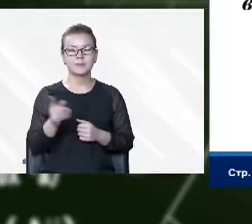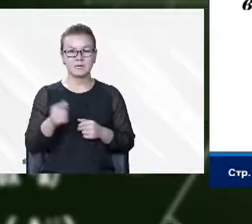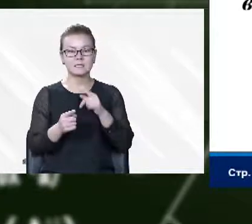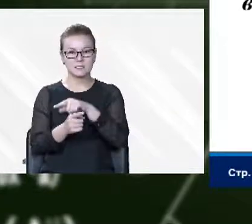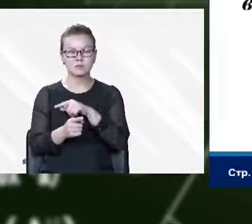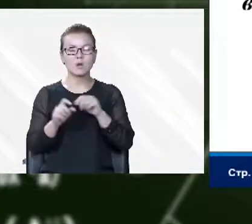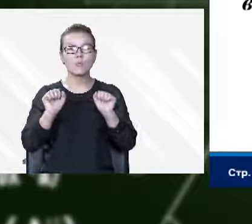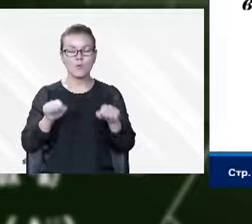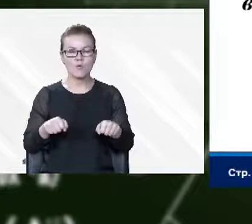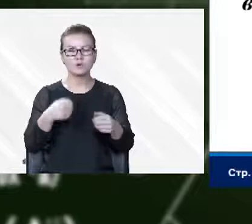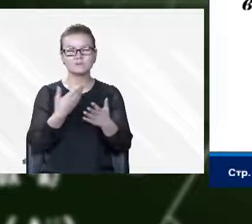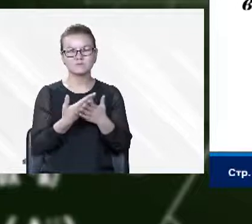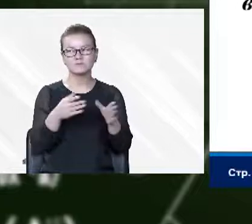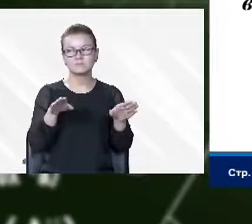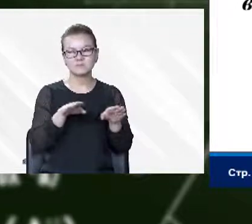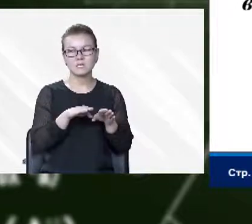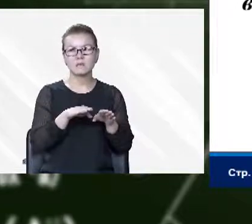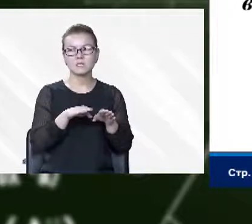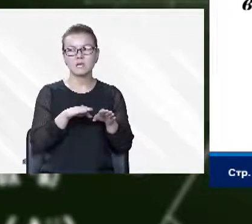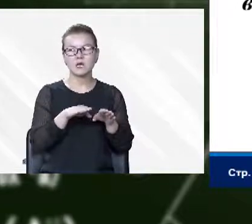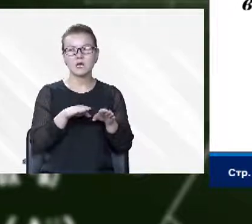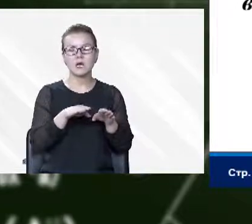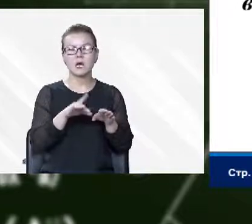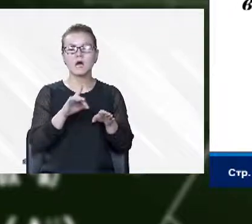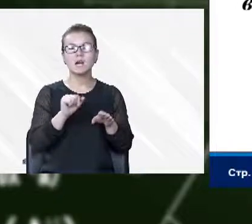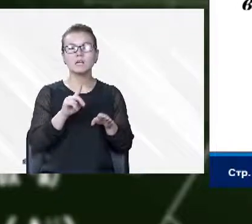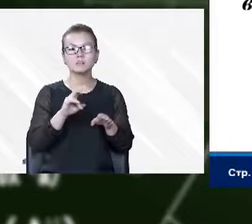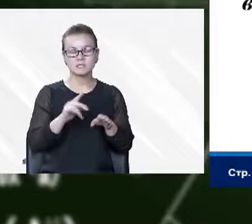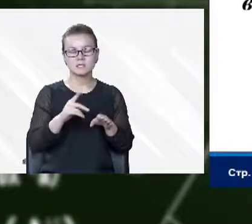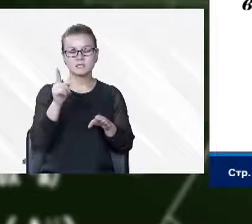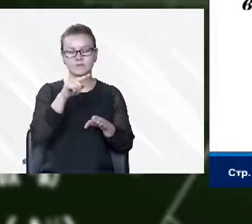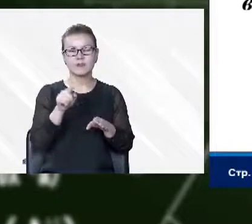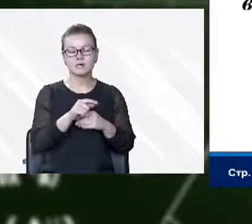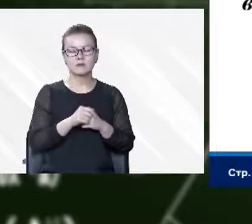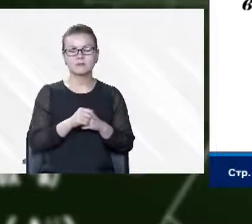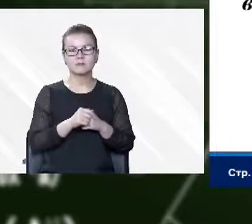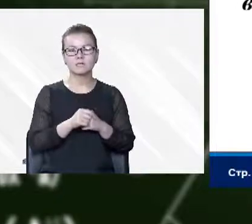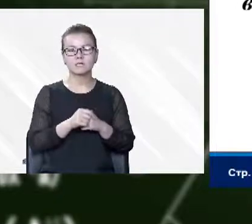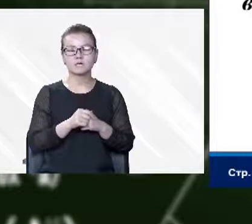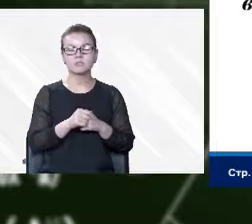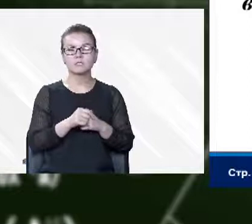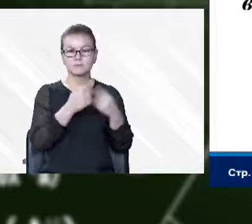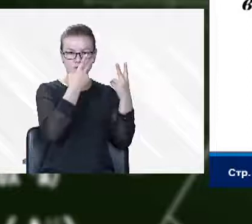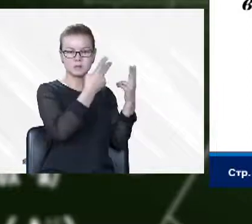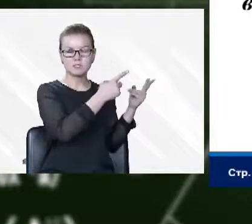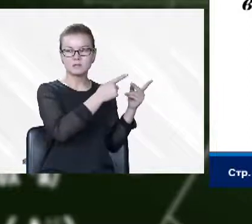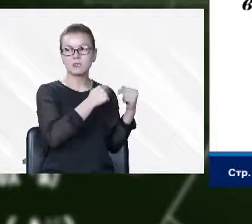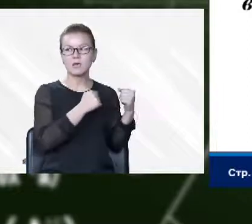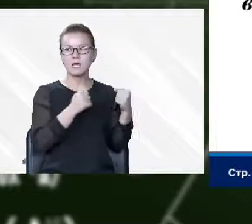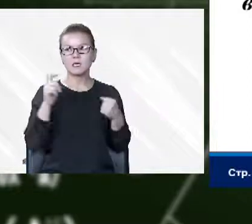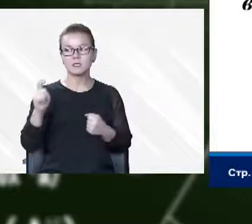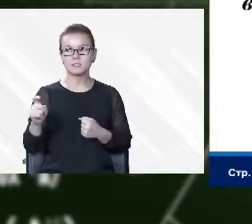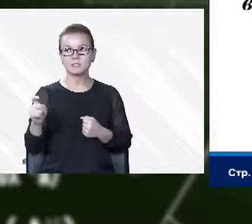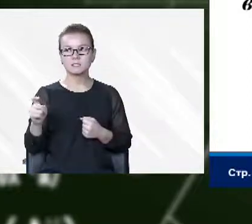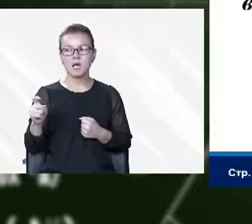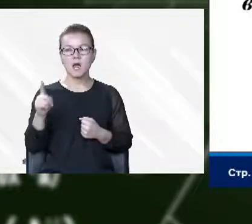Знаменатель можно представить в виде разности квадратов, то есть так, х